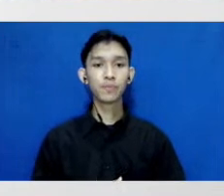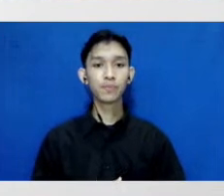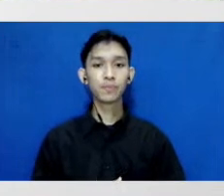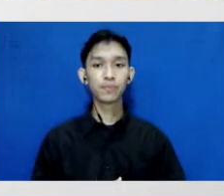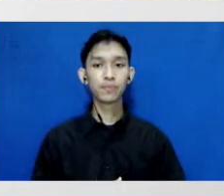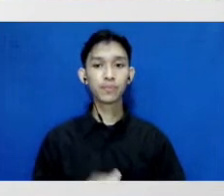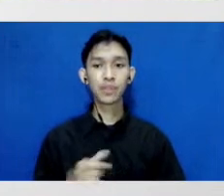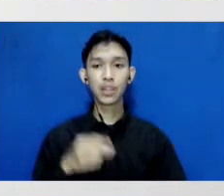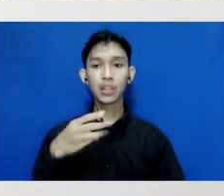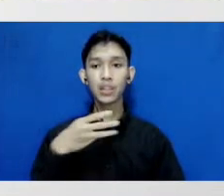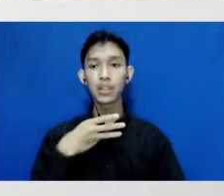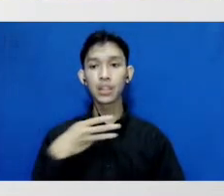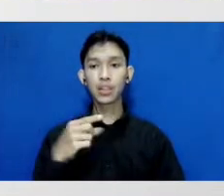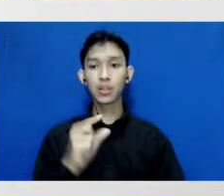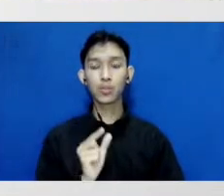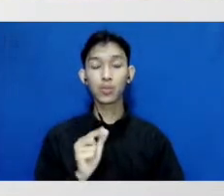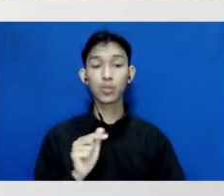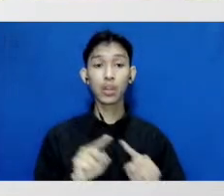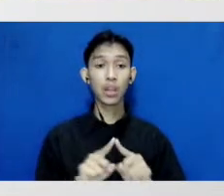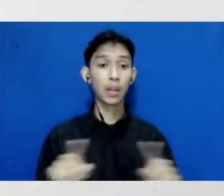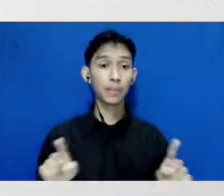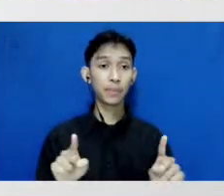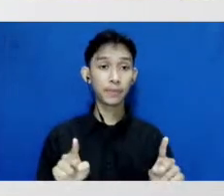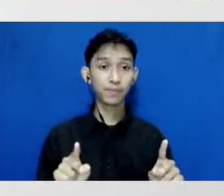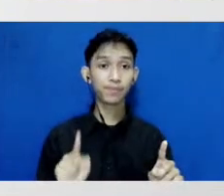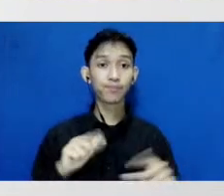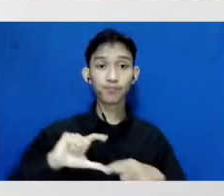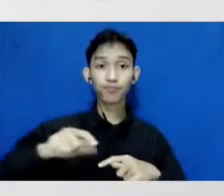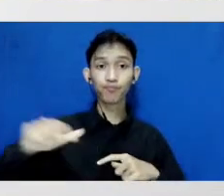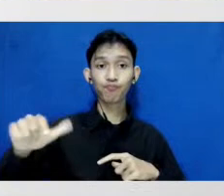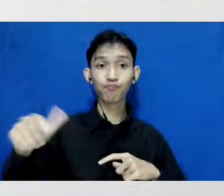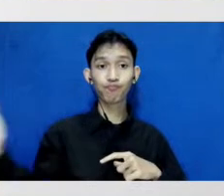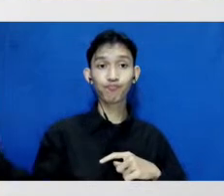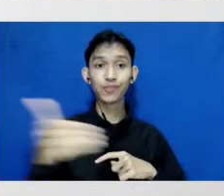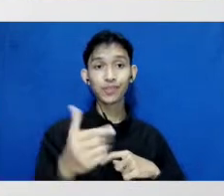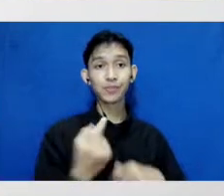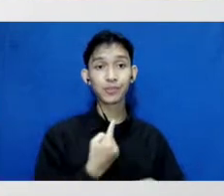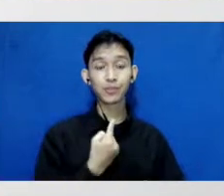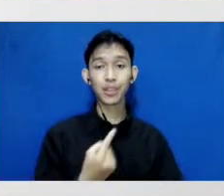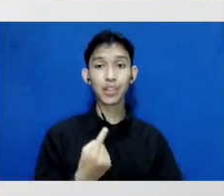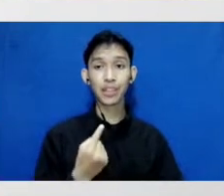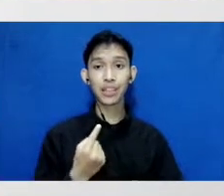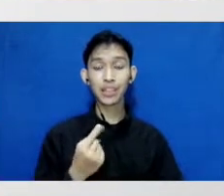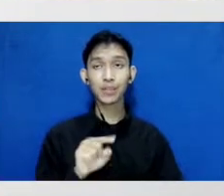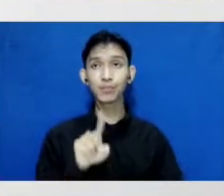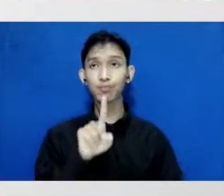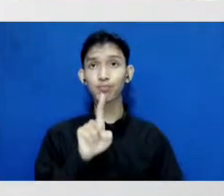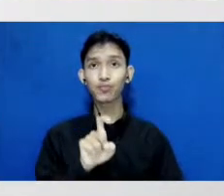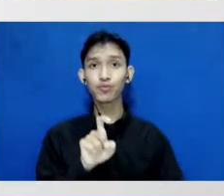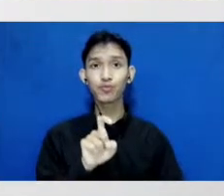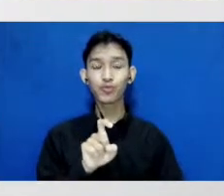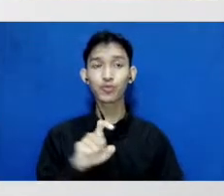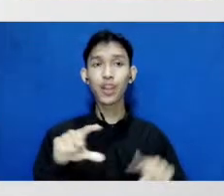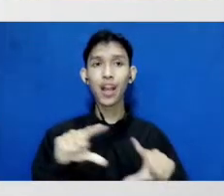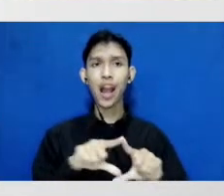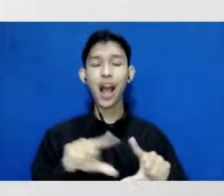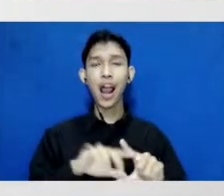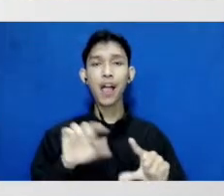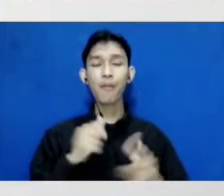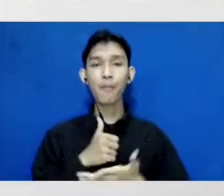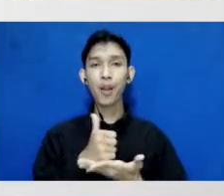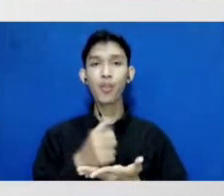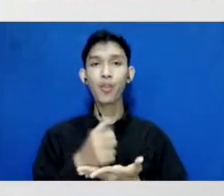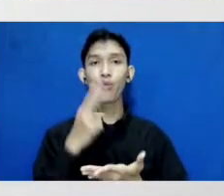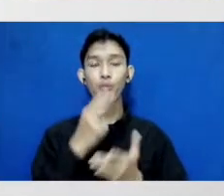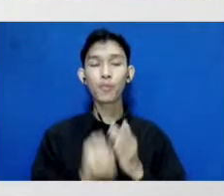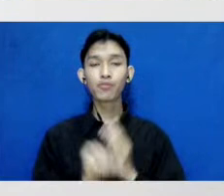Akan tetapi sebenarnya, pemrosesan data pribadi kita juga diperlukan to some extent untuk mendorong pertumbuhan